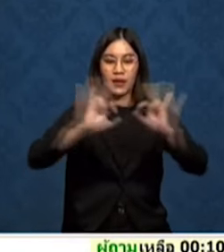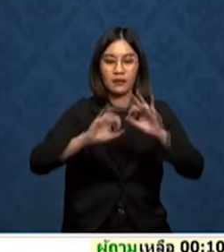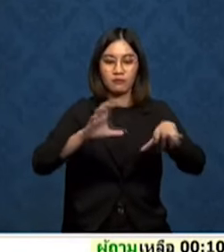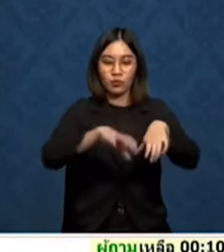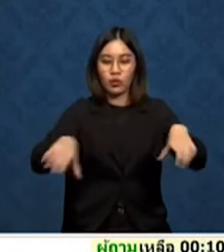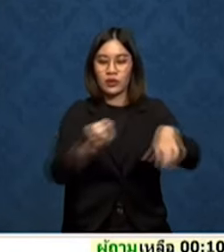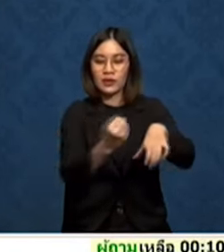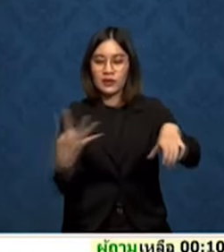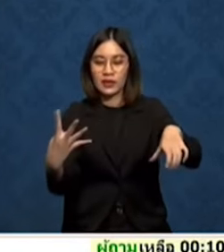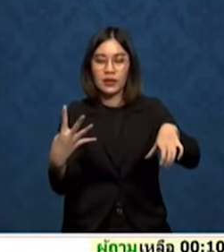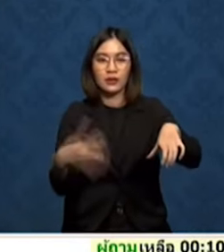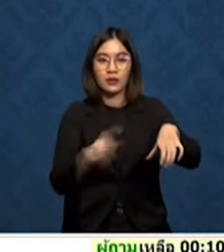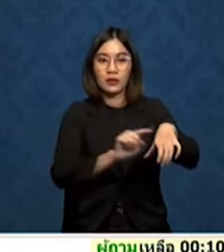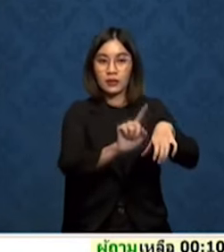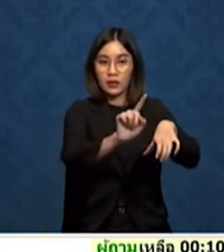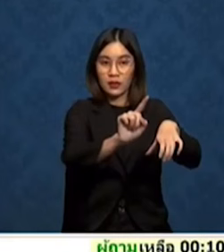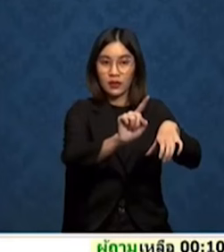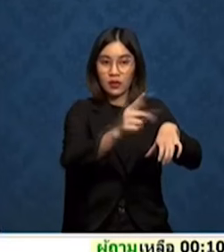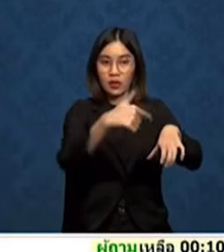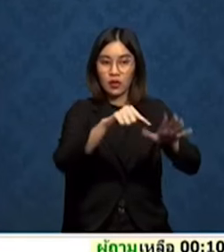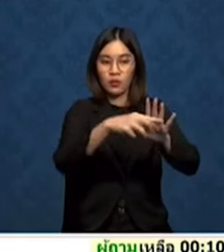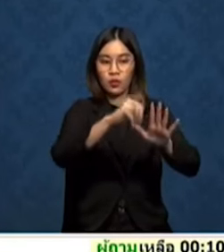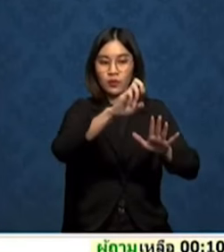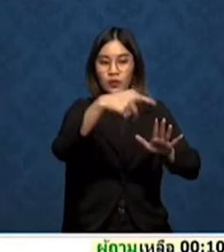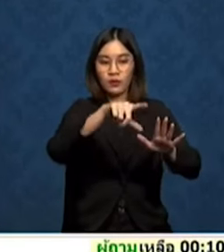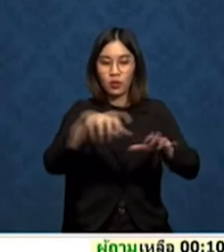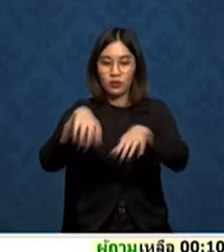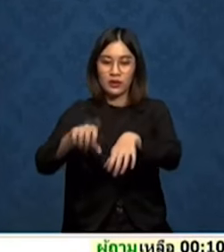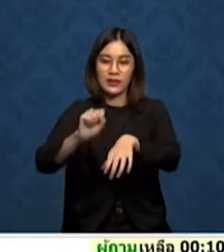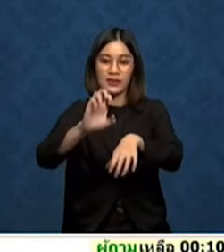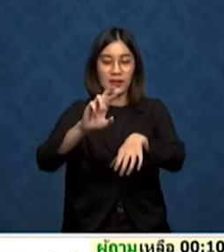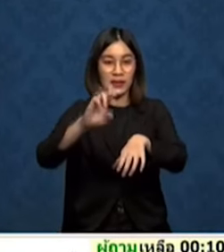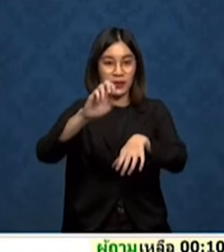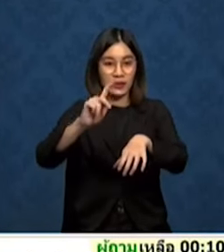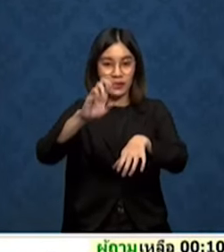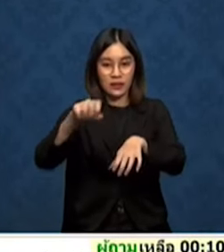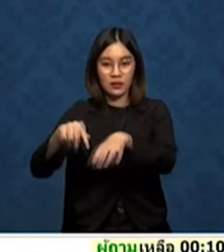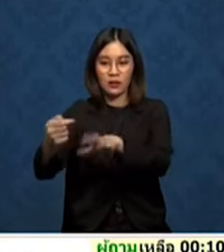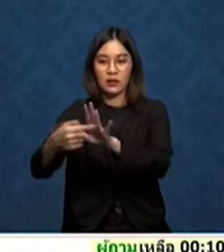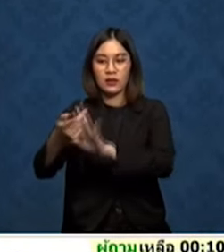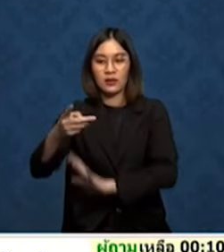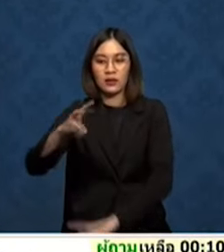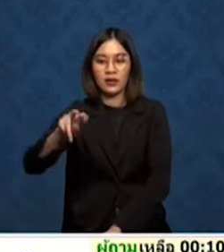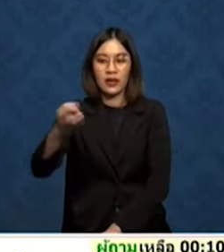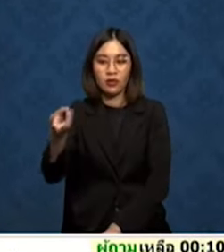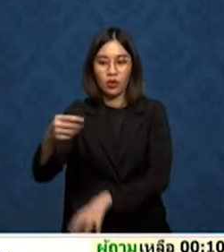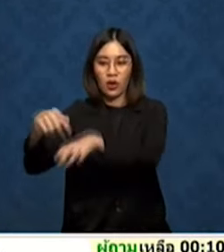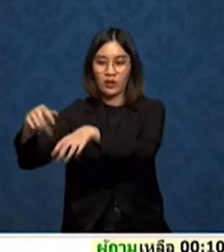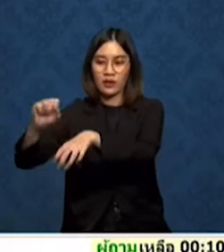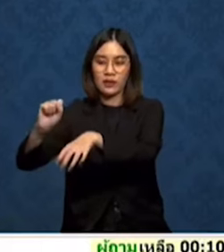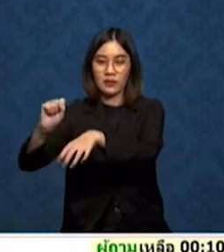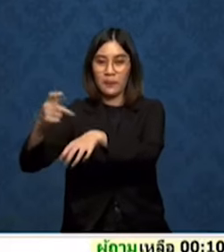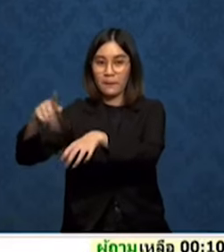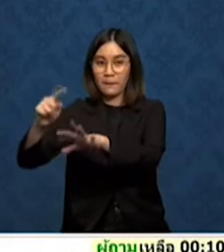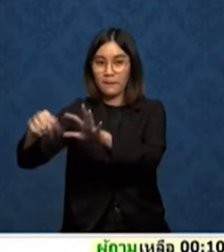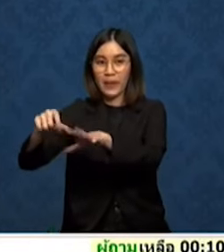ครับไม่ว่าจะเป็นเขื่อนภูมิพลนะครับเขื่อนสิริกิต์เขื่อนแควน้อยเขื่อนป่าสักชลสิทธิ์นะครับอย่างที่ผม